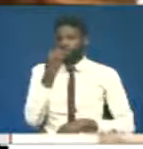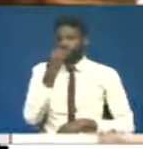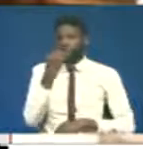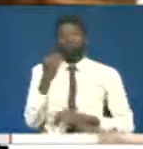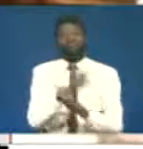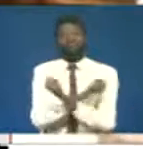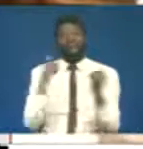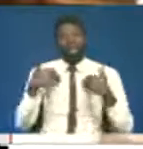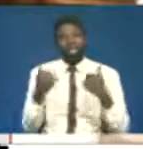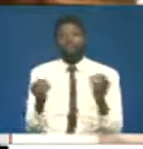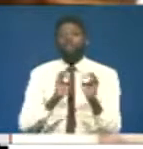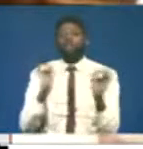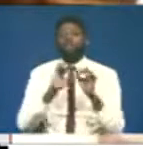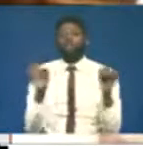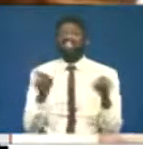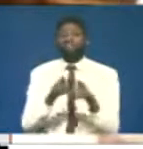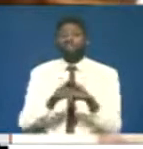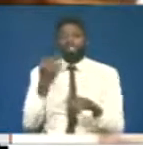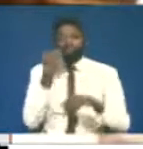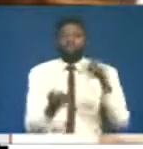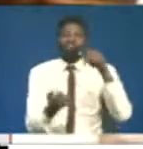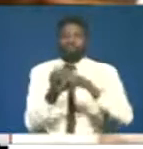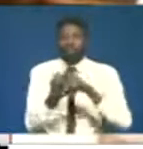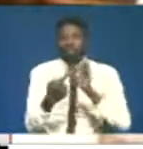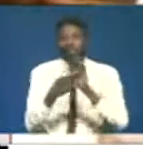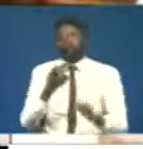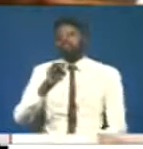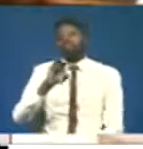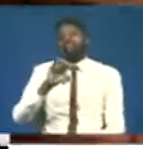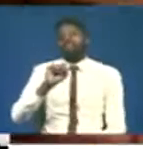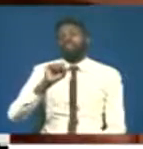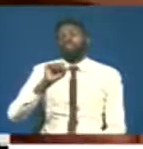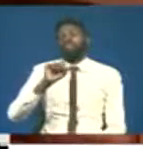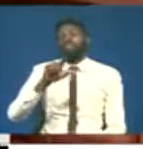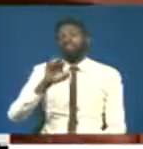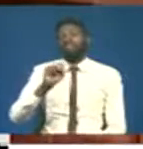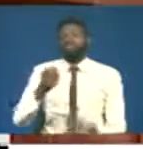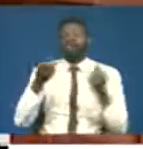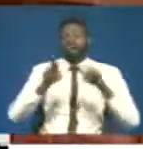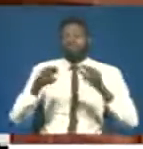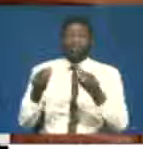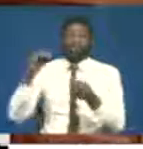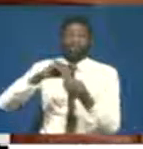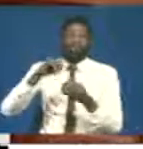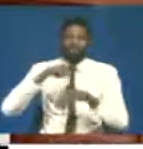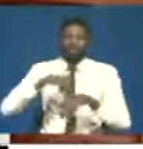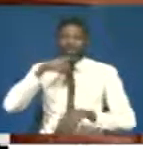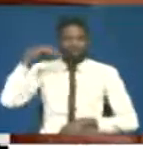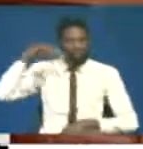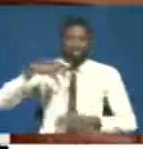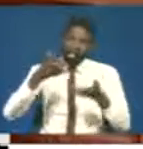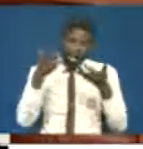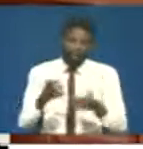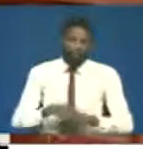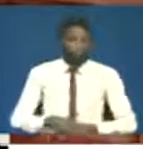outbreaks, particularly measles, is one of the things that has been sequentially happening following severe drought. We are already